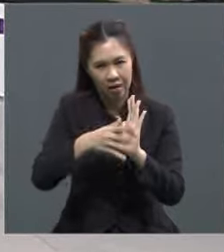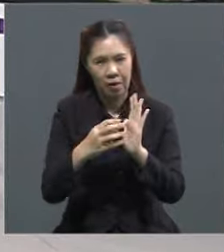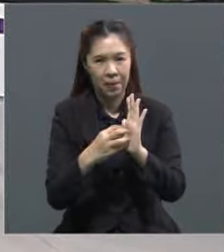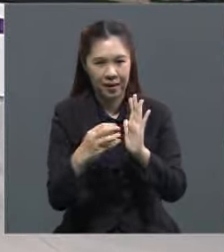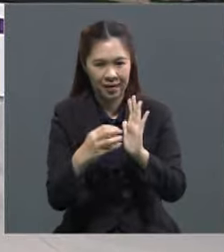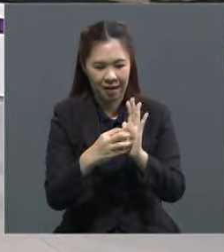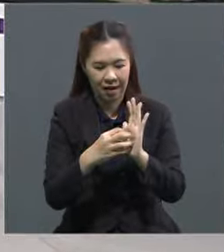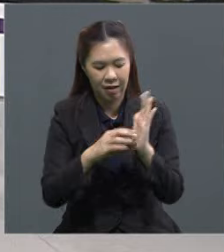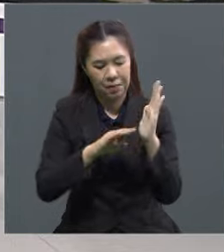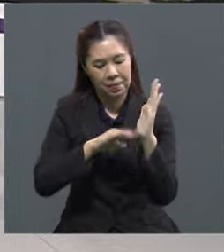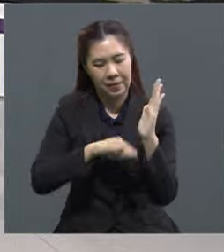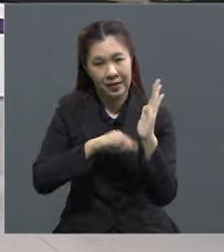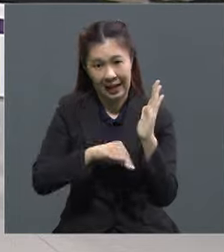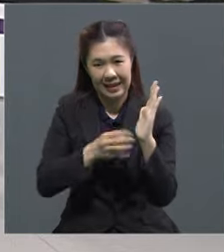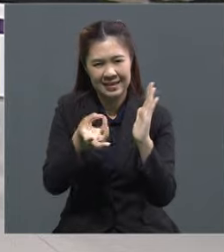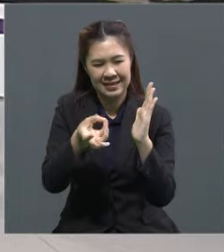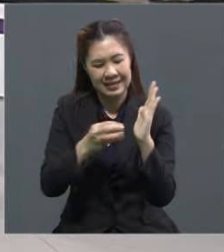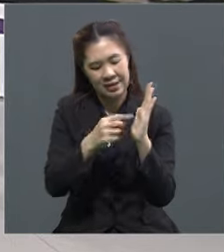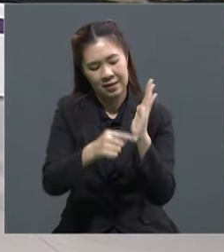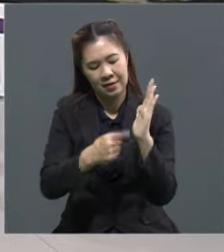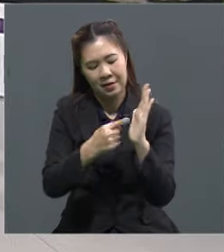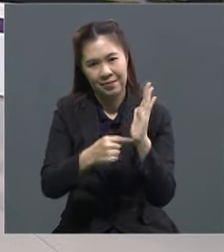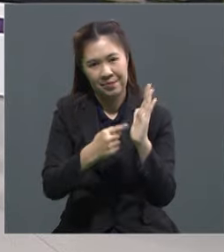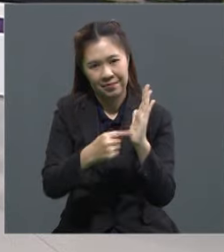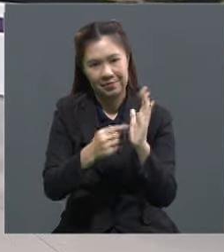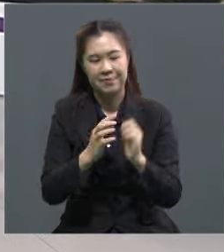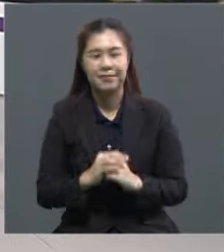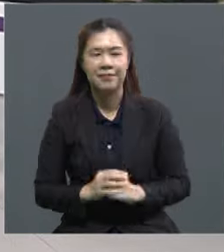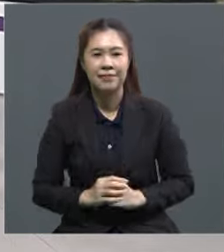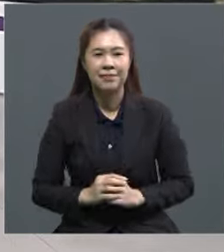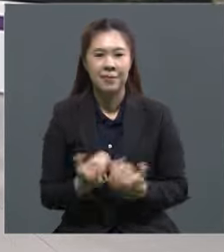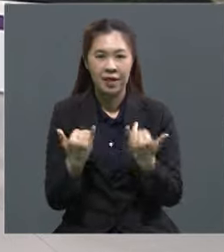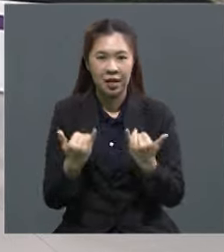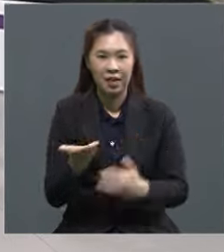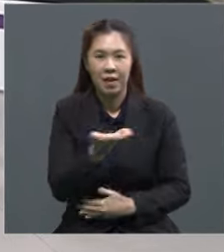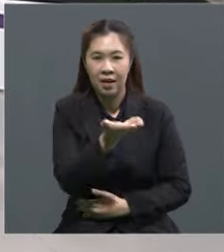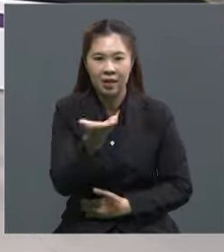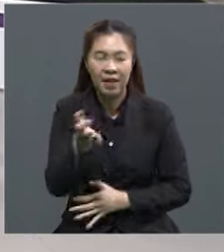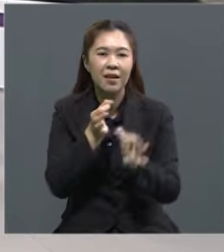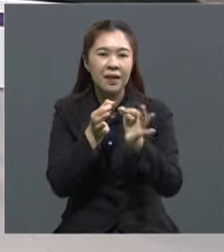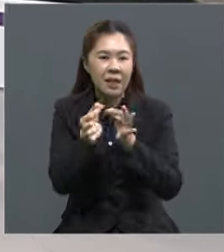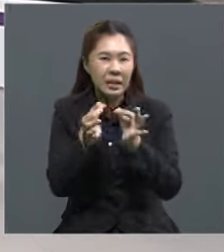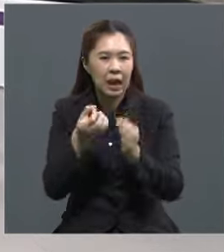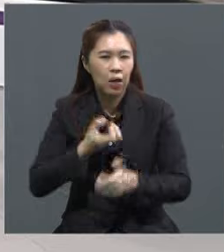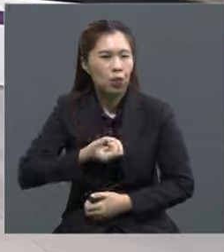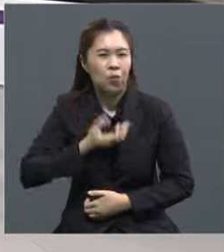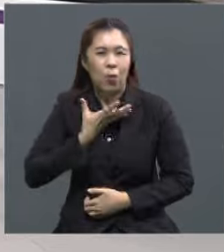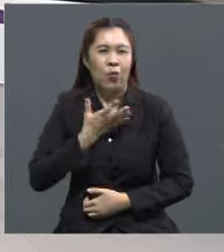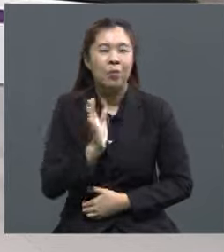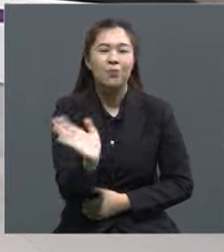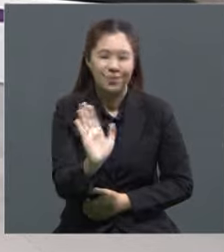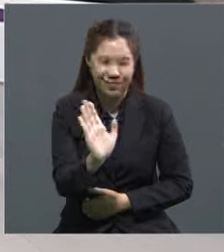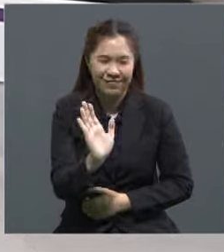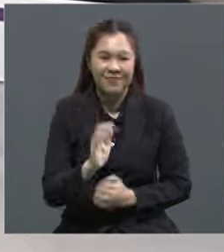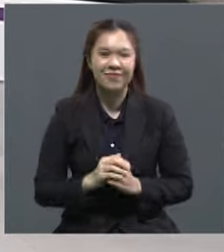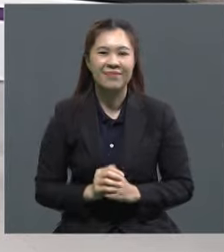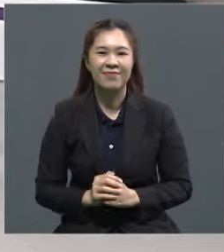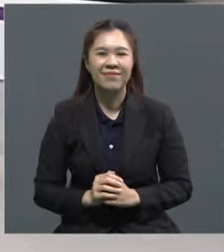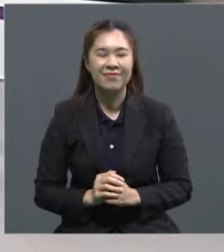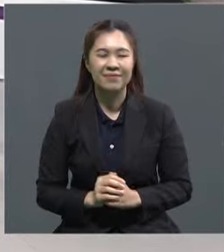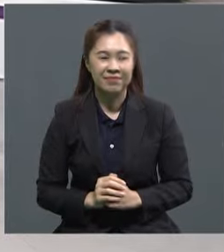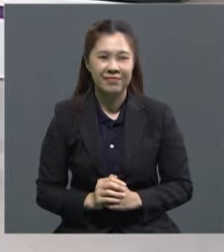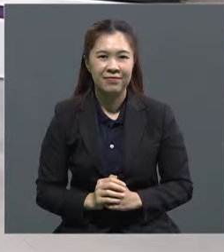หรือภาคใต้ตอนบนนะครับแต่ผมเรียนอย่างนี้ครับเพื่อไม่ให้พี่น้องประชาชนตระหนกนะครับในในส่วนนี้กวลใจ